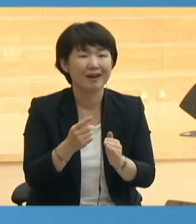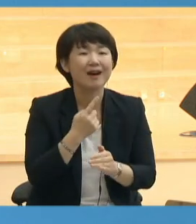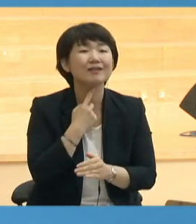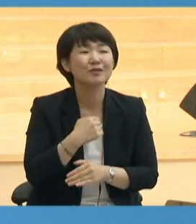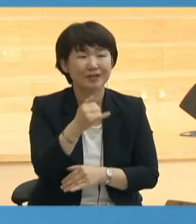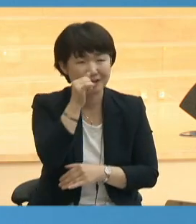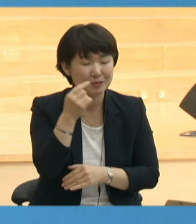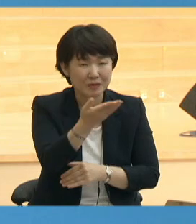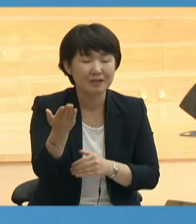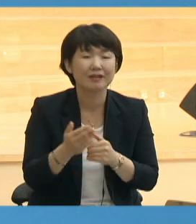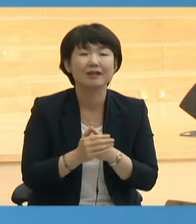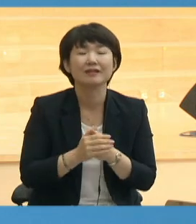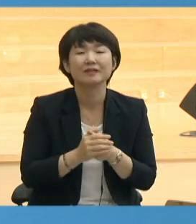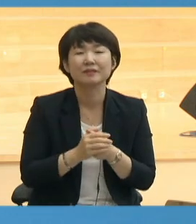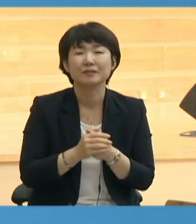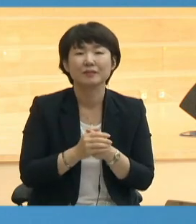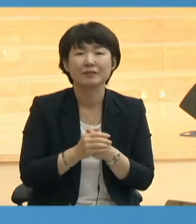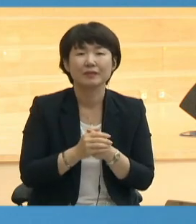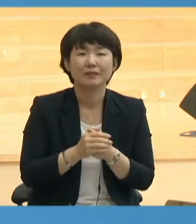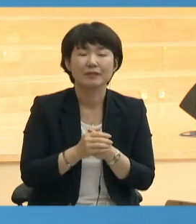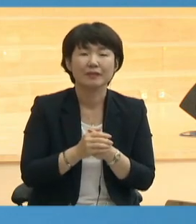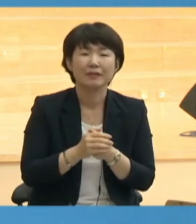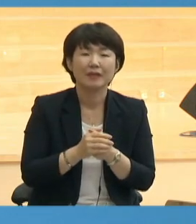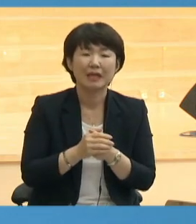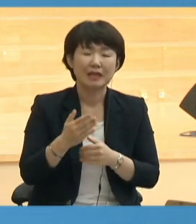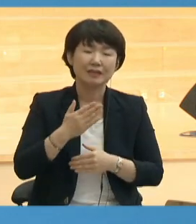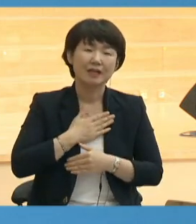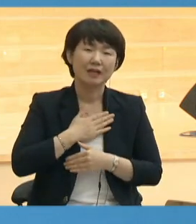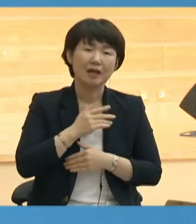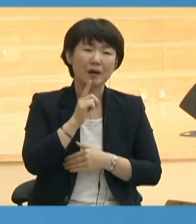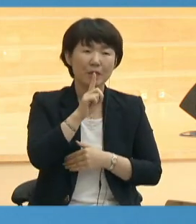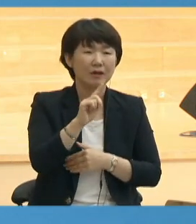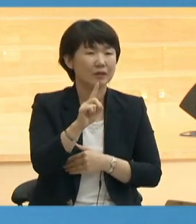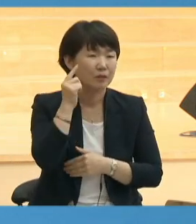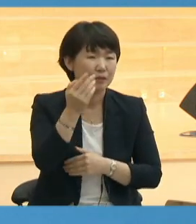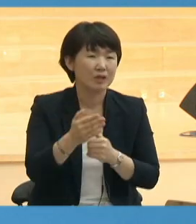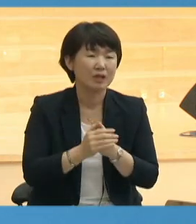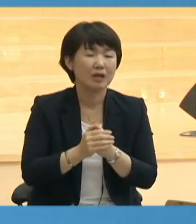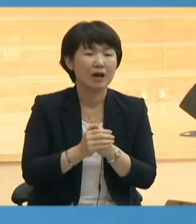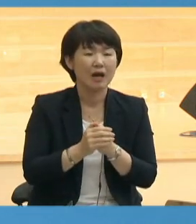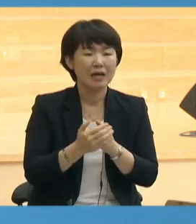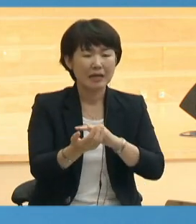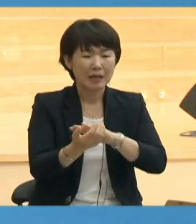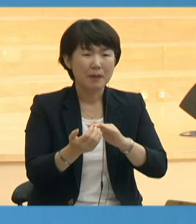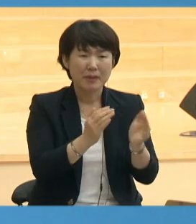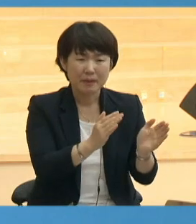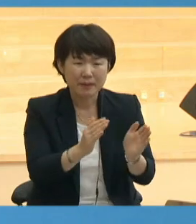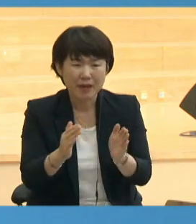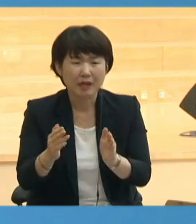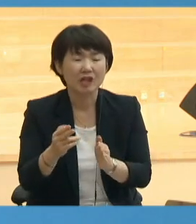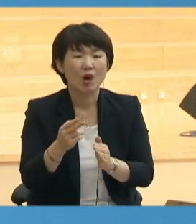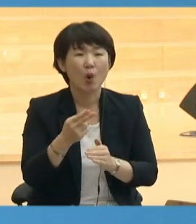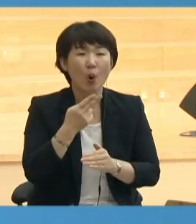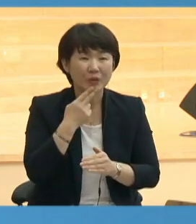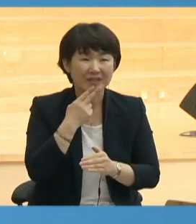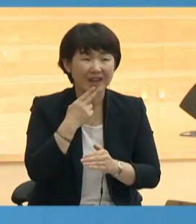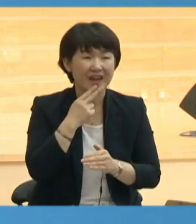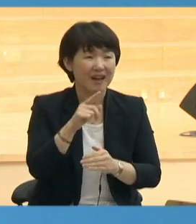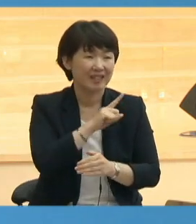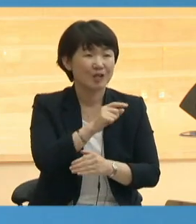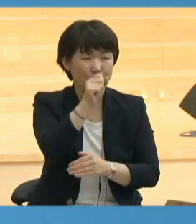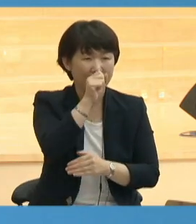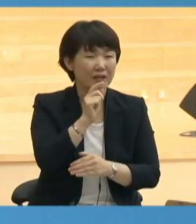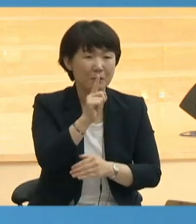대책 있었던 적이 온 적 있었나요 제가 무슨 얘기를 하냐 무대책 이상 팔자가 그런 얘기 하는게 아니에요